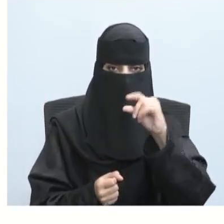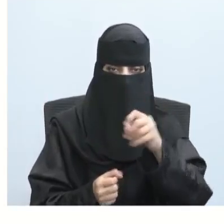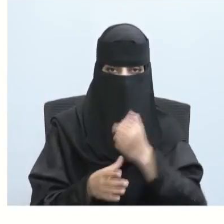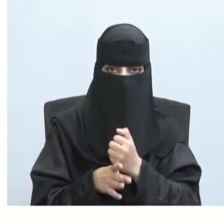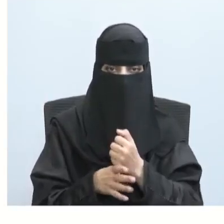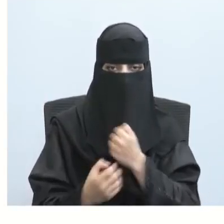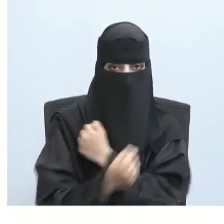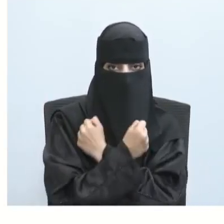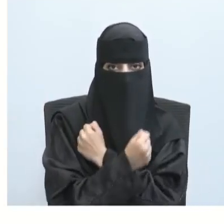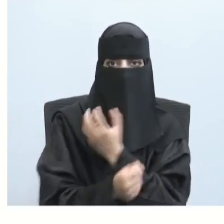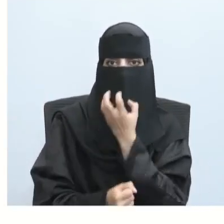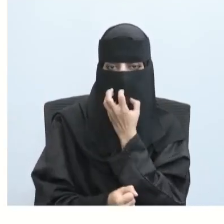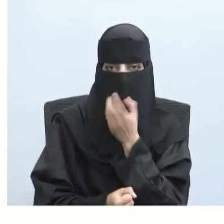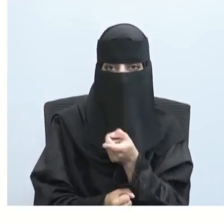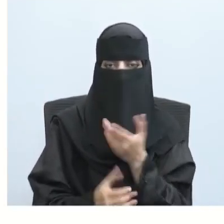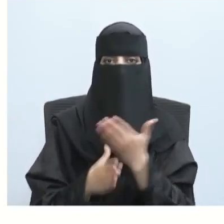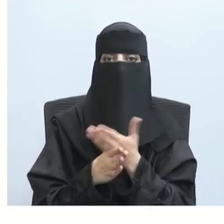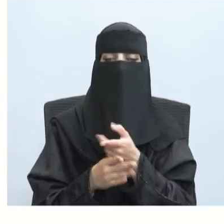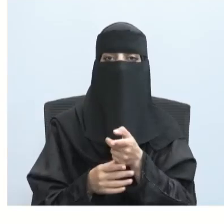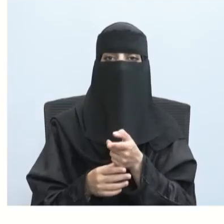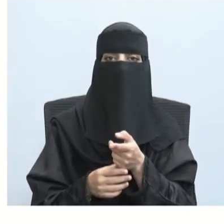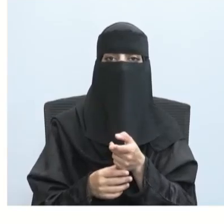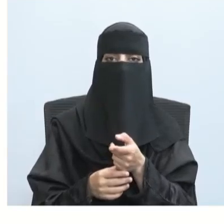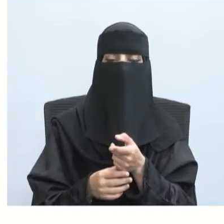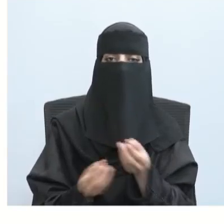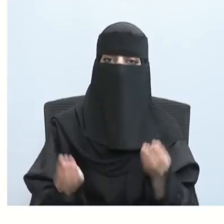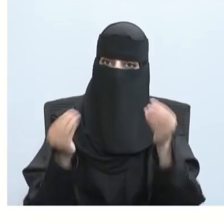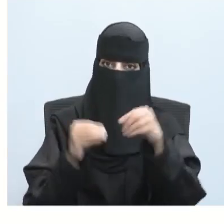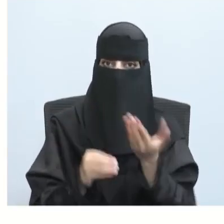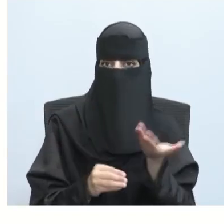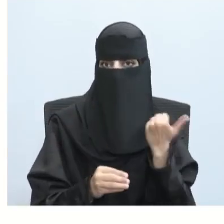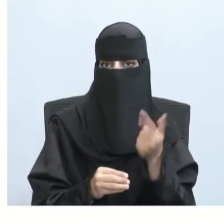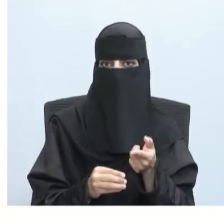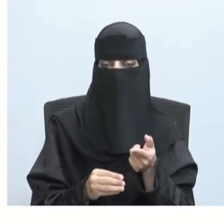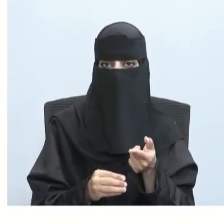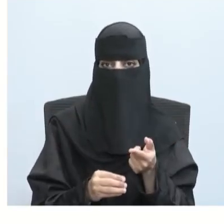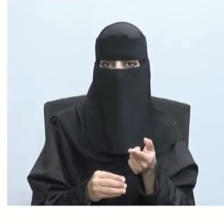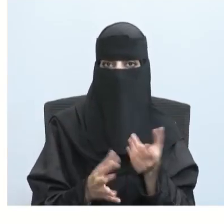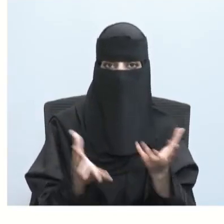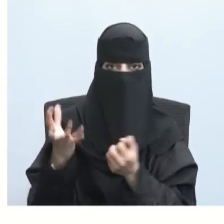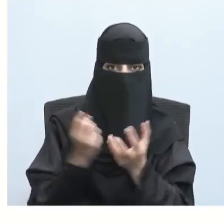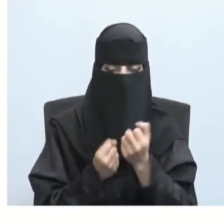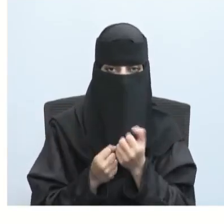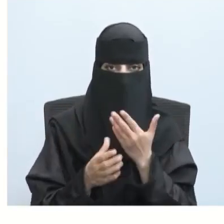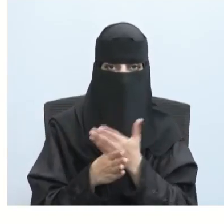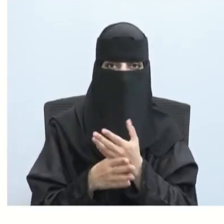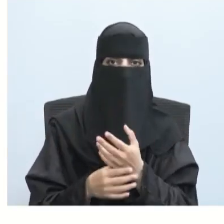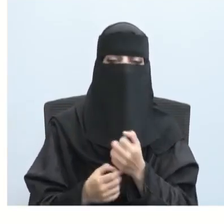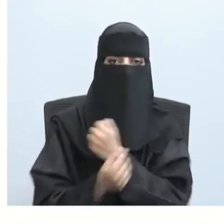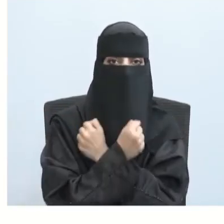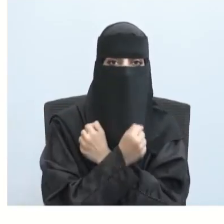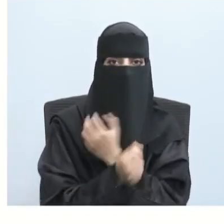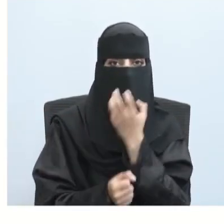طاقه حراريه كذلك اعلى من او اكتسبت هذه الماده طاقه